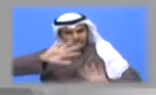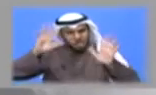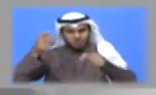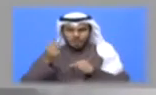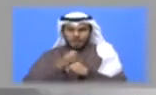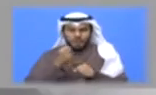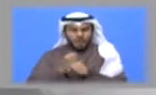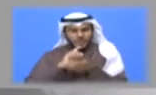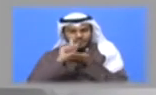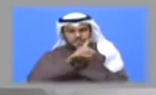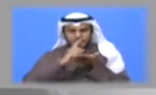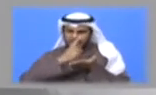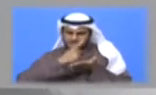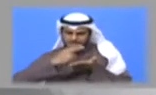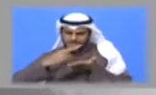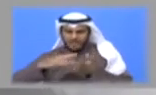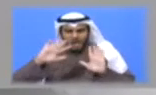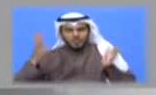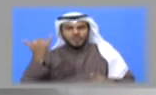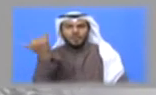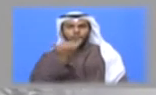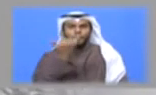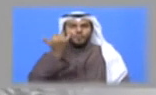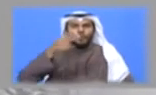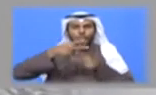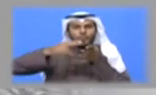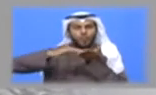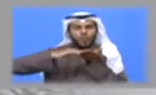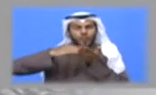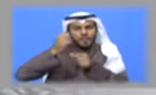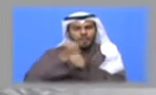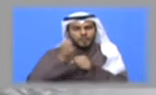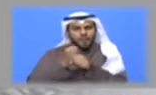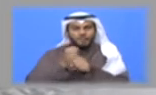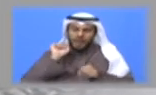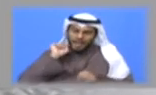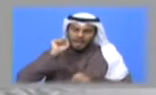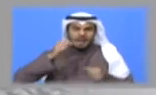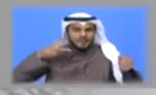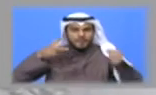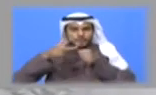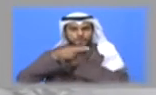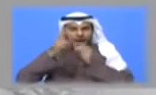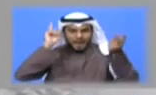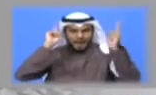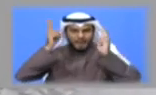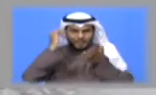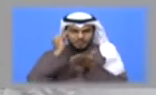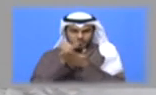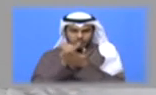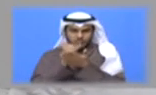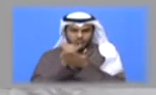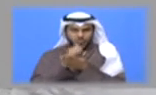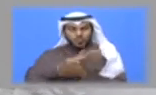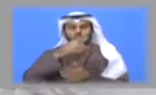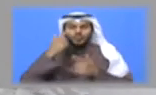بيئية وفي مجالات خدمة المجتمع. وجود هذا المعرض وانطلاقه برعاية أيضا من